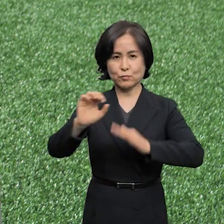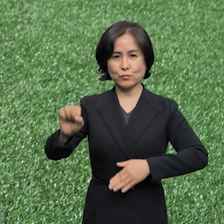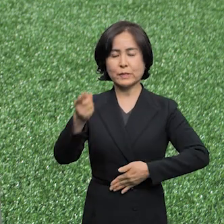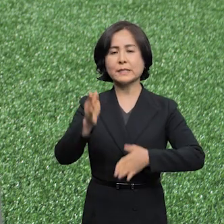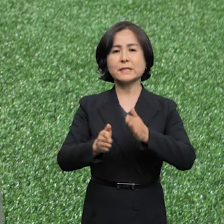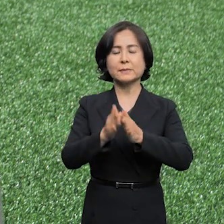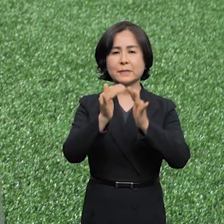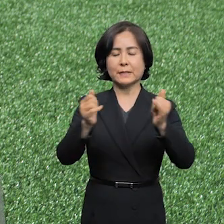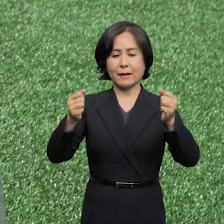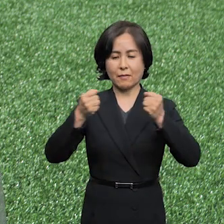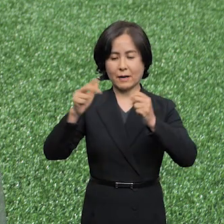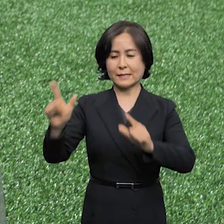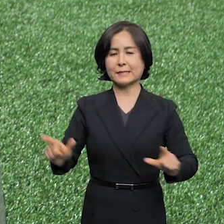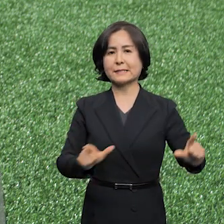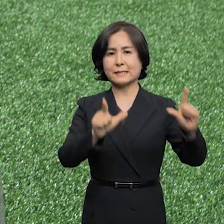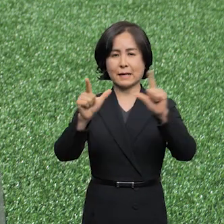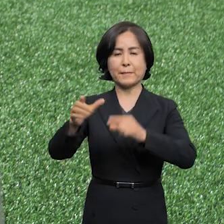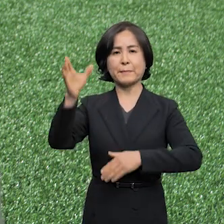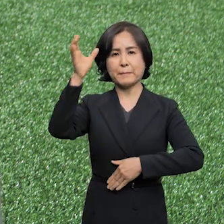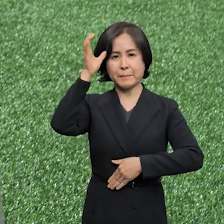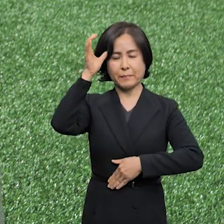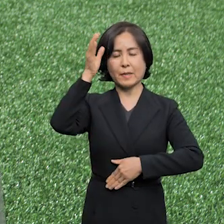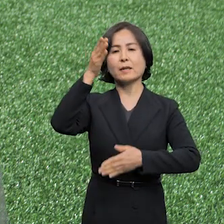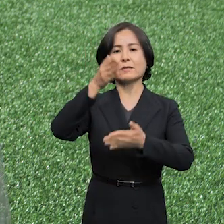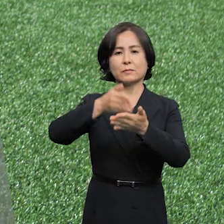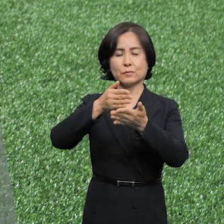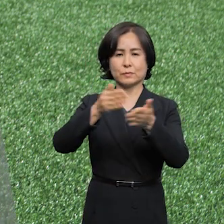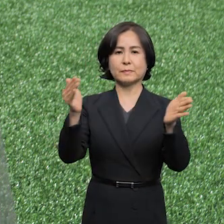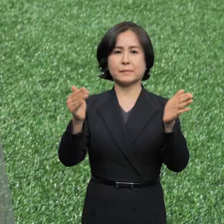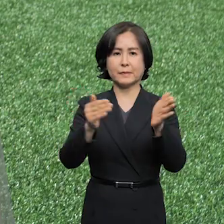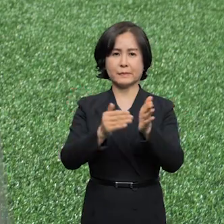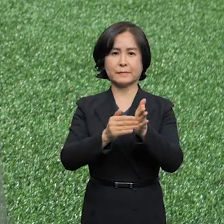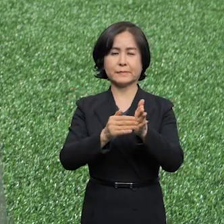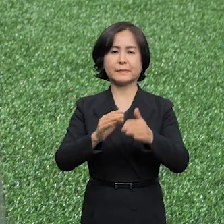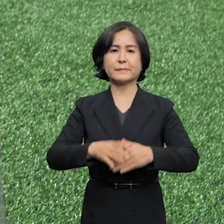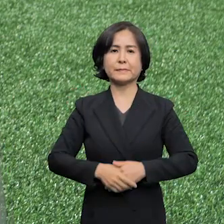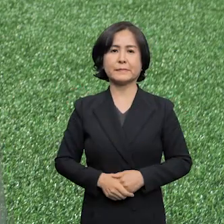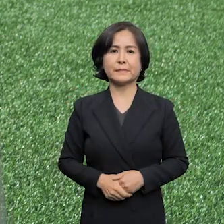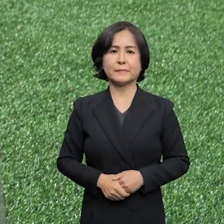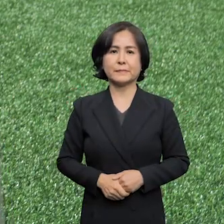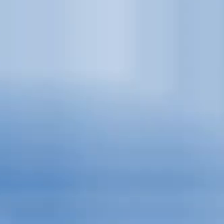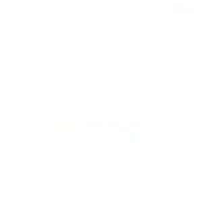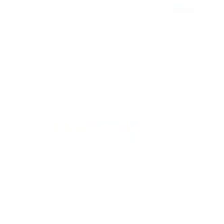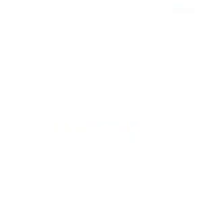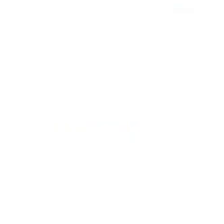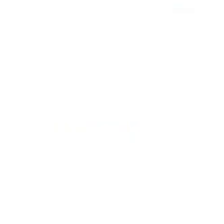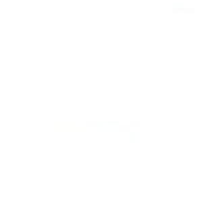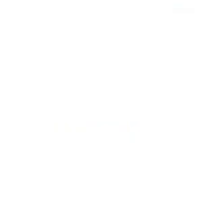기대해봅니다. 내일이 빛나는 기회도시에서 힐로광주 정지현입니다.